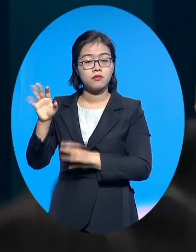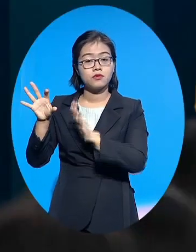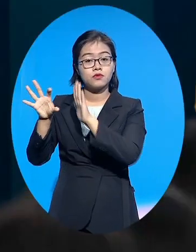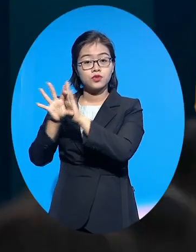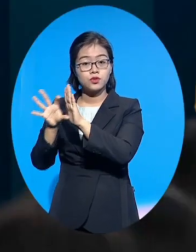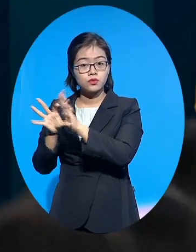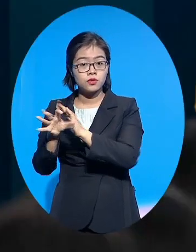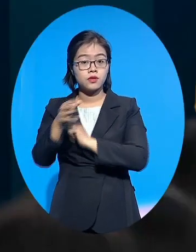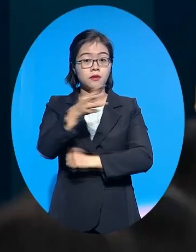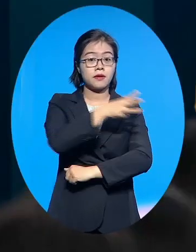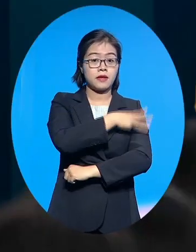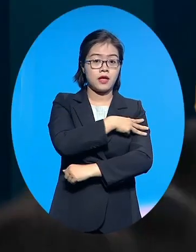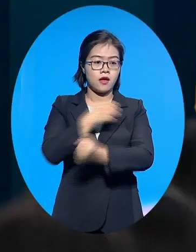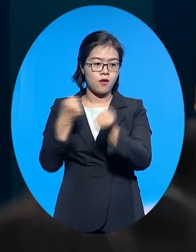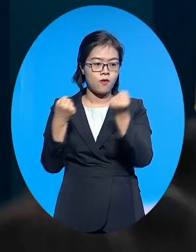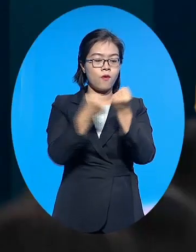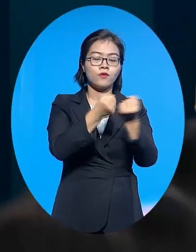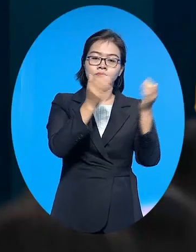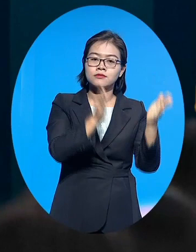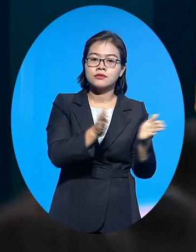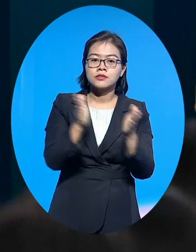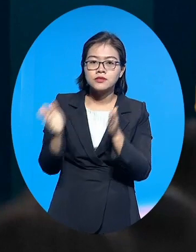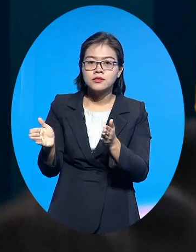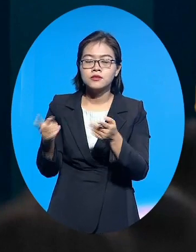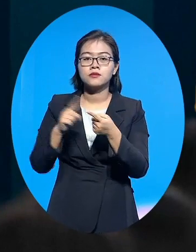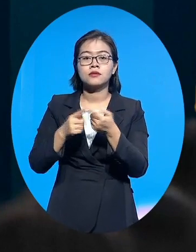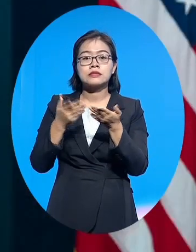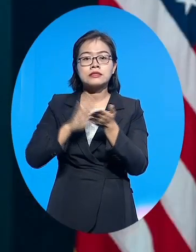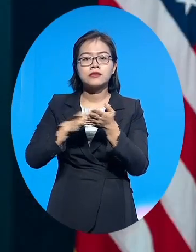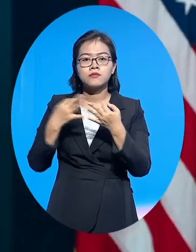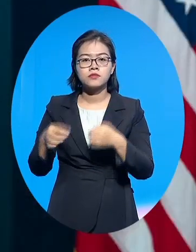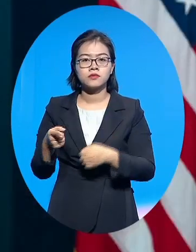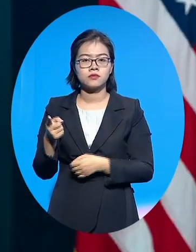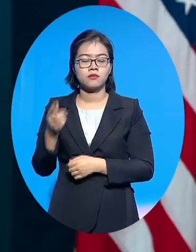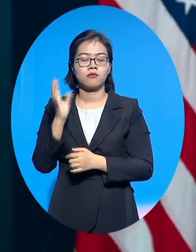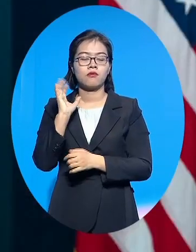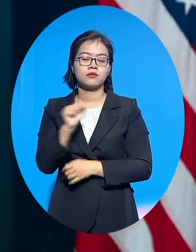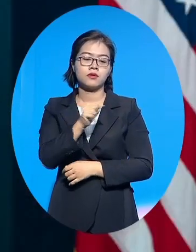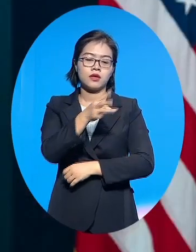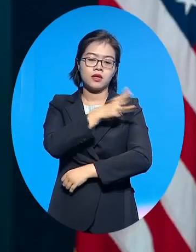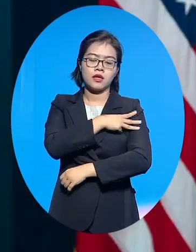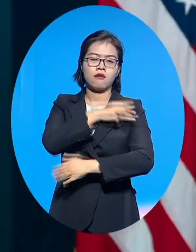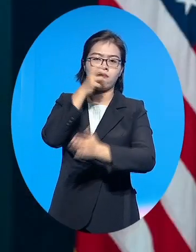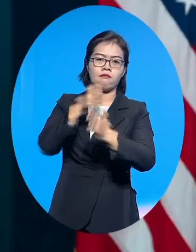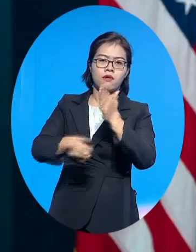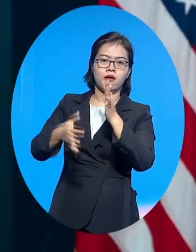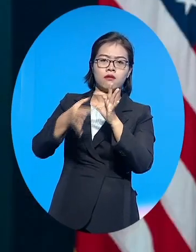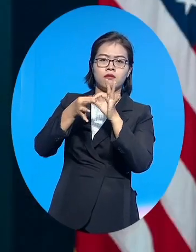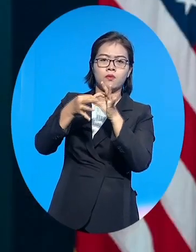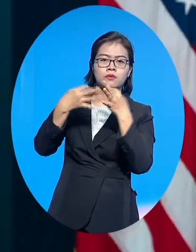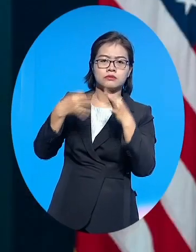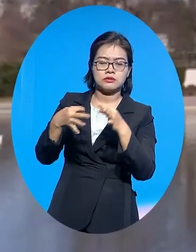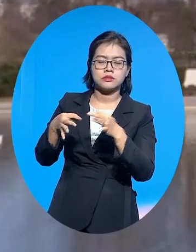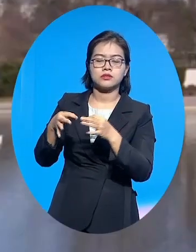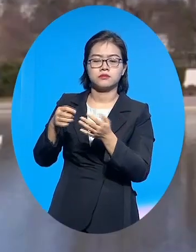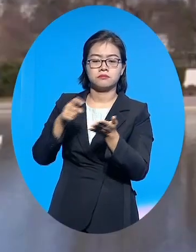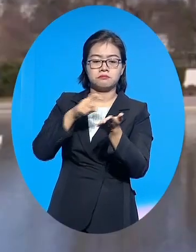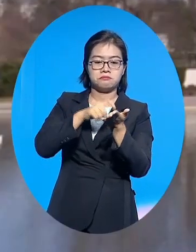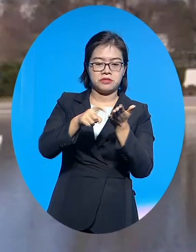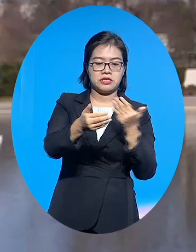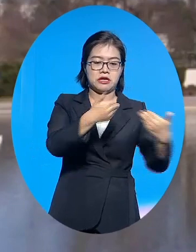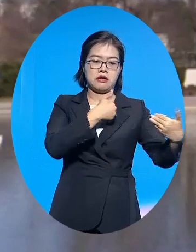còn cho thấy tình trạng thiếu vũ khí của Nga do các lệnh trừng phạt và kiểm soát xuất khẩu do Mỹ dẫn đầu Washington hiện đang theo dõi